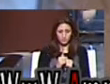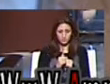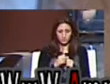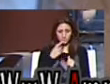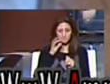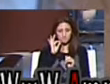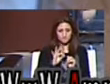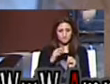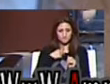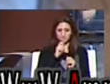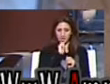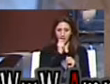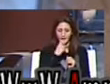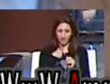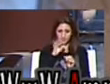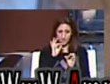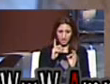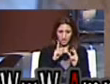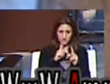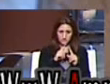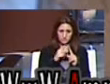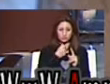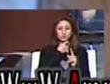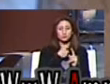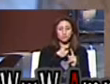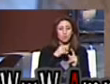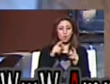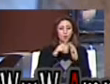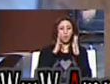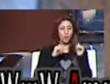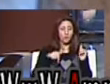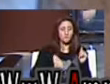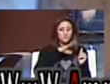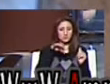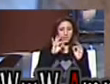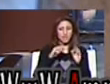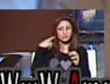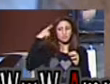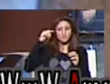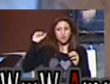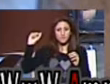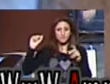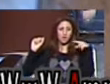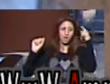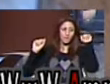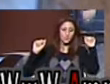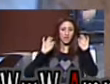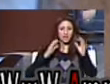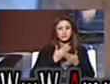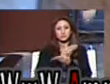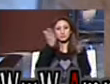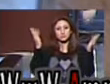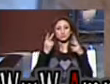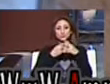علينا كمنبر إعلامي لا يحمل إلا صوت هذا الوطن أن نعرض كل الآراء، تاركين للمشاهد